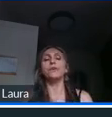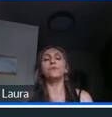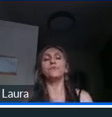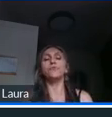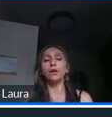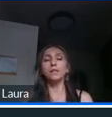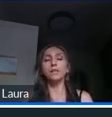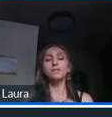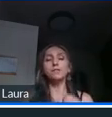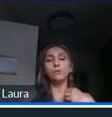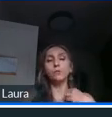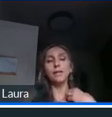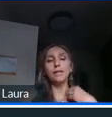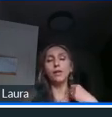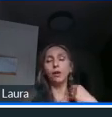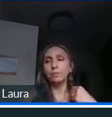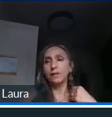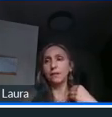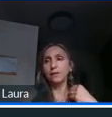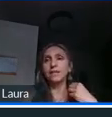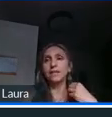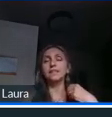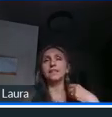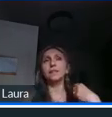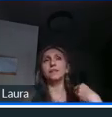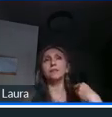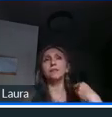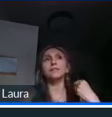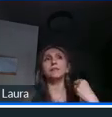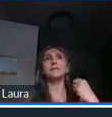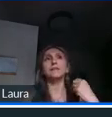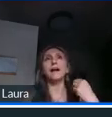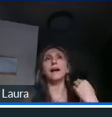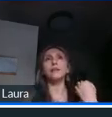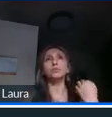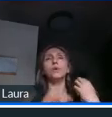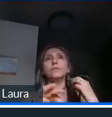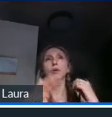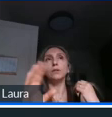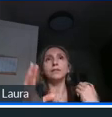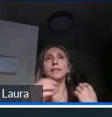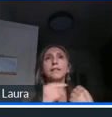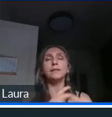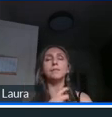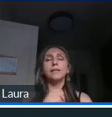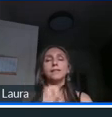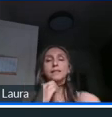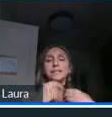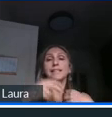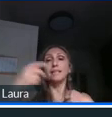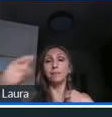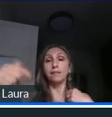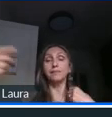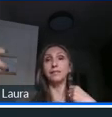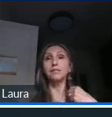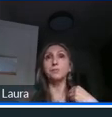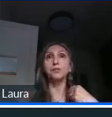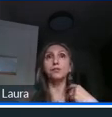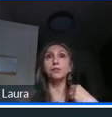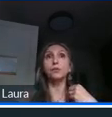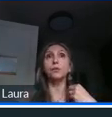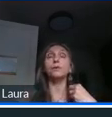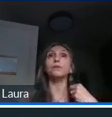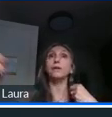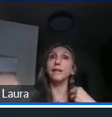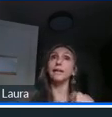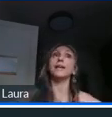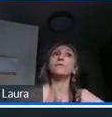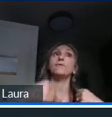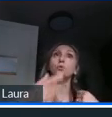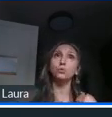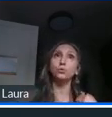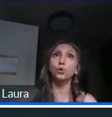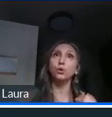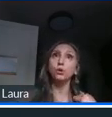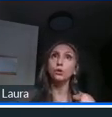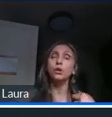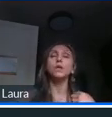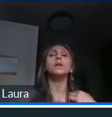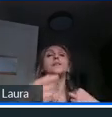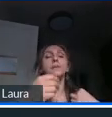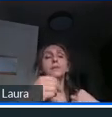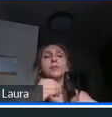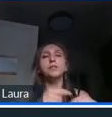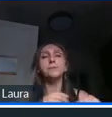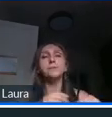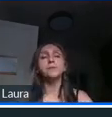più forti sono quelle copyleft, che ti chiedono a tua volta di rimettere, se rimetti a disposizione quello che hai